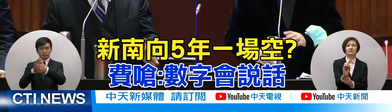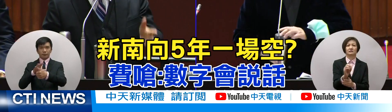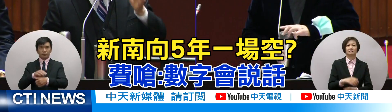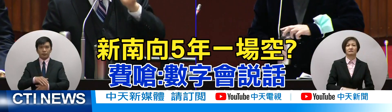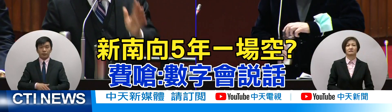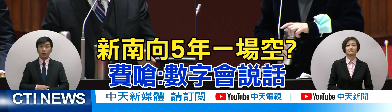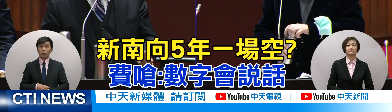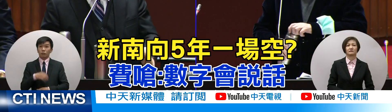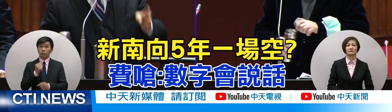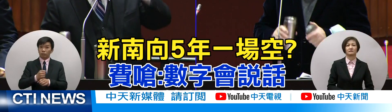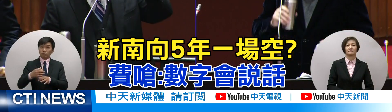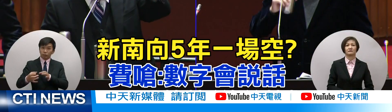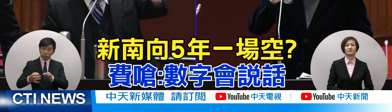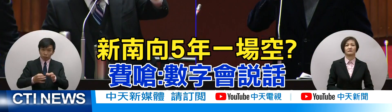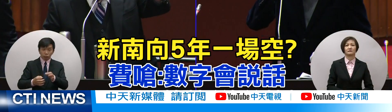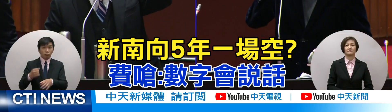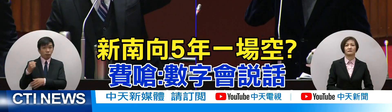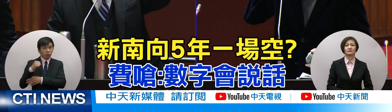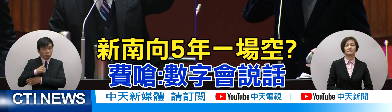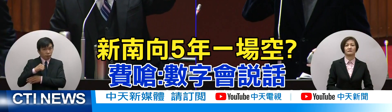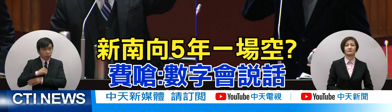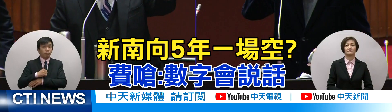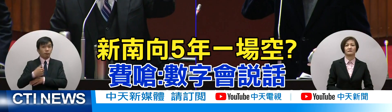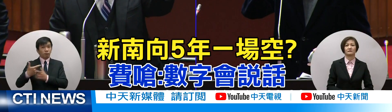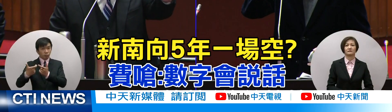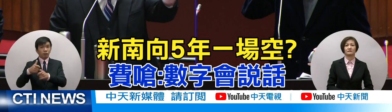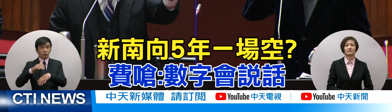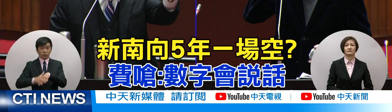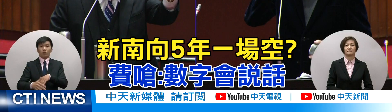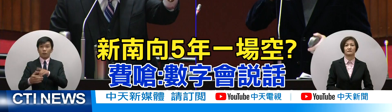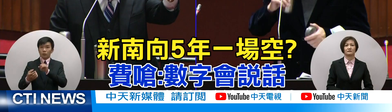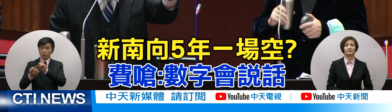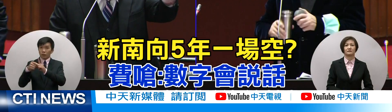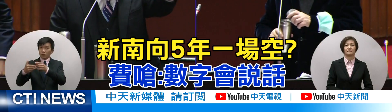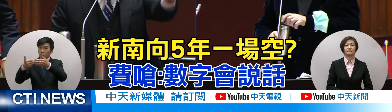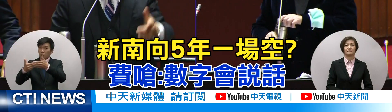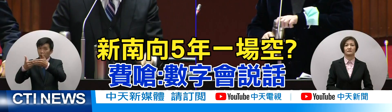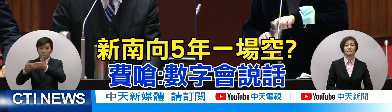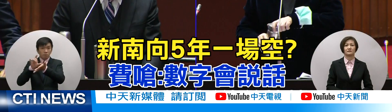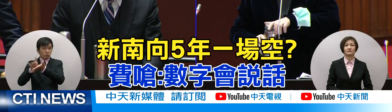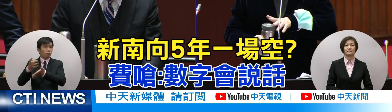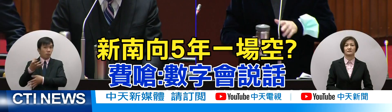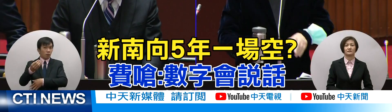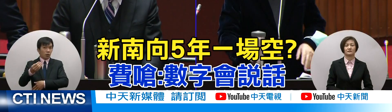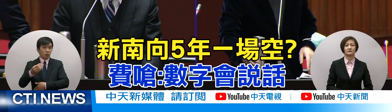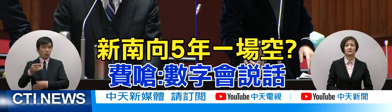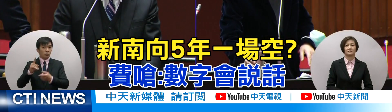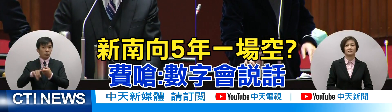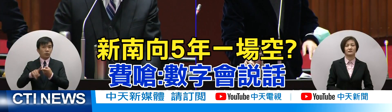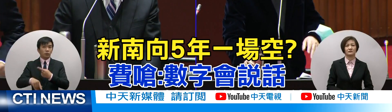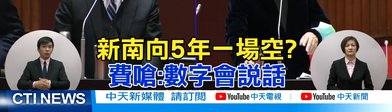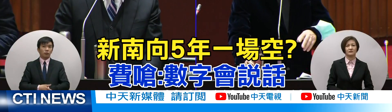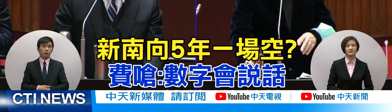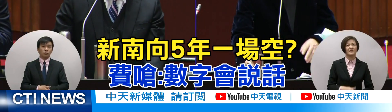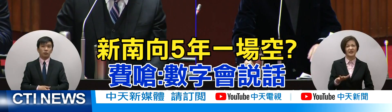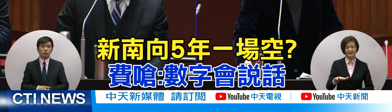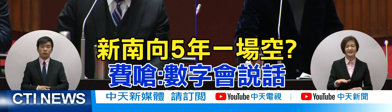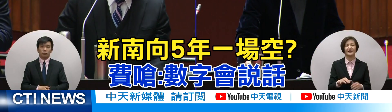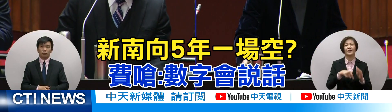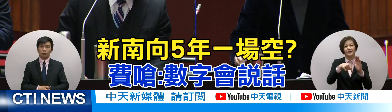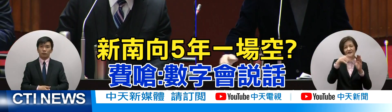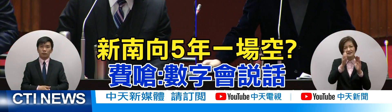做生意，我们做生意。而对中国，我们从不排斥，你也应该可以这样解释。 我想啊，院